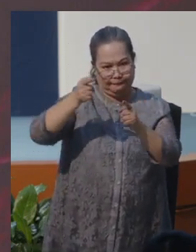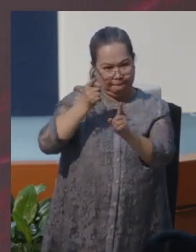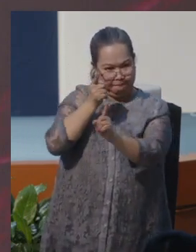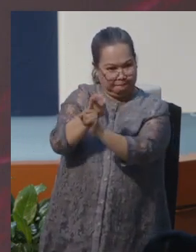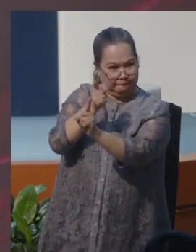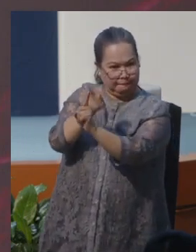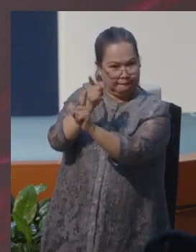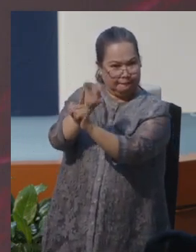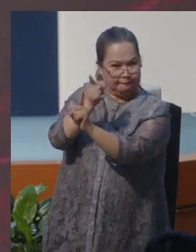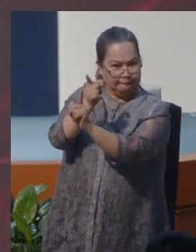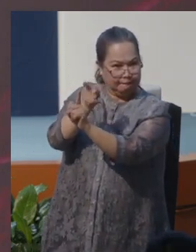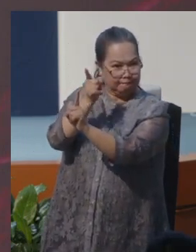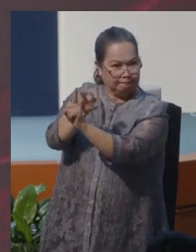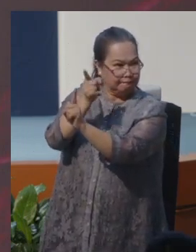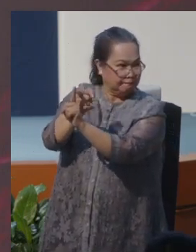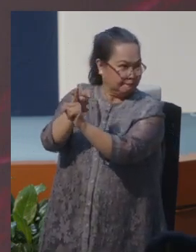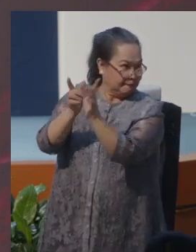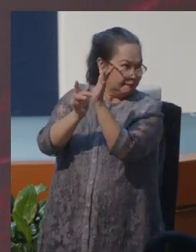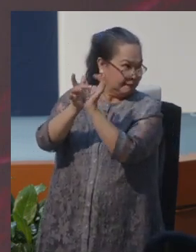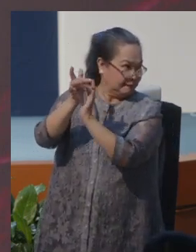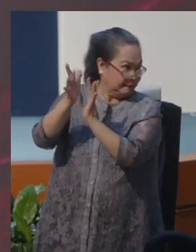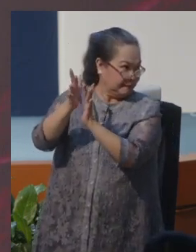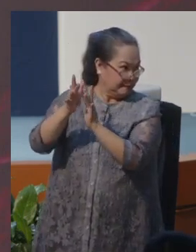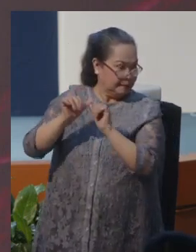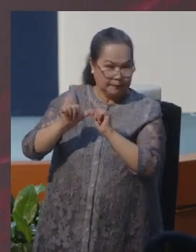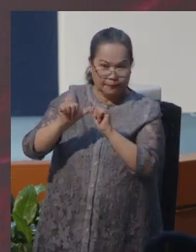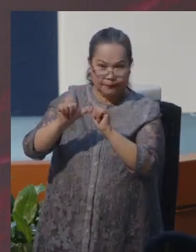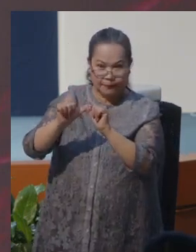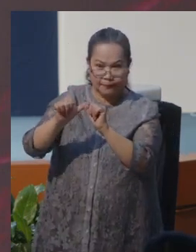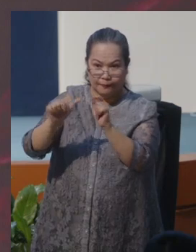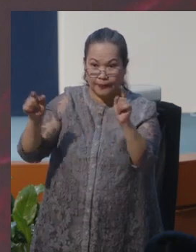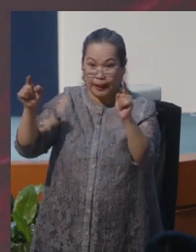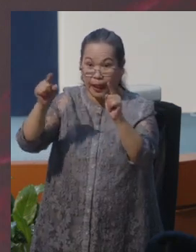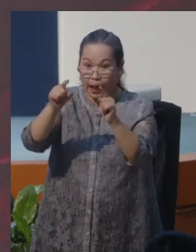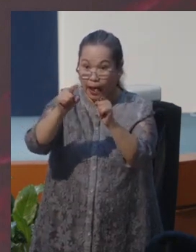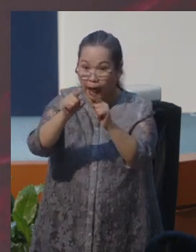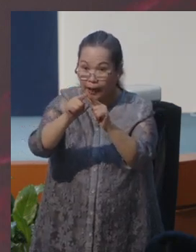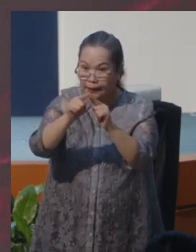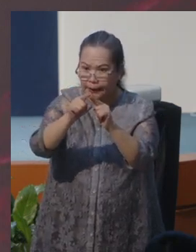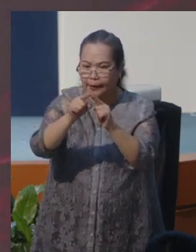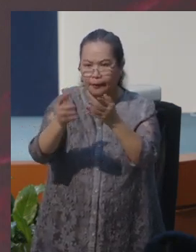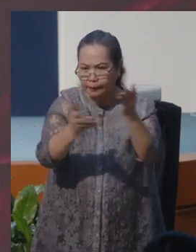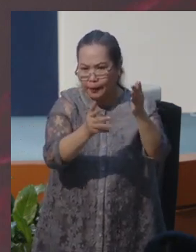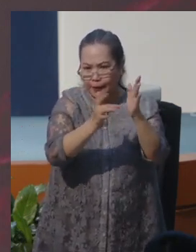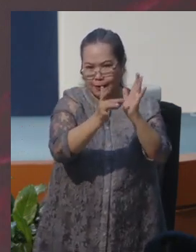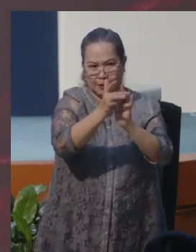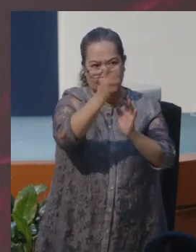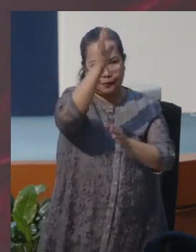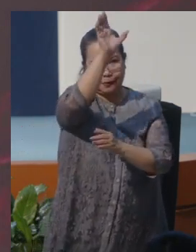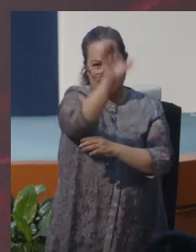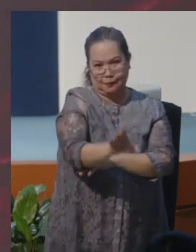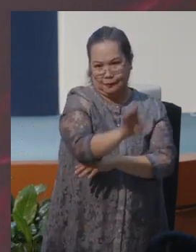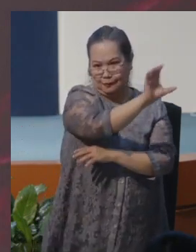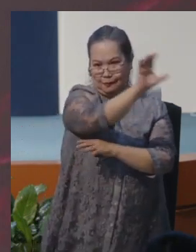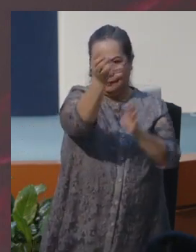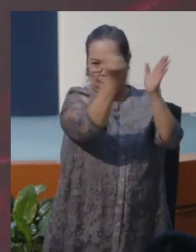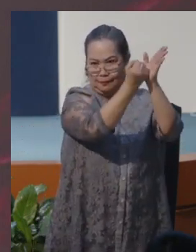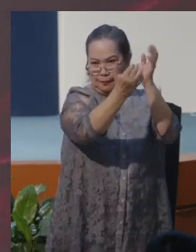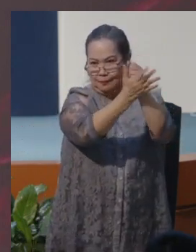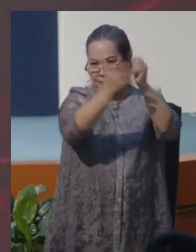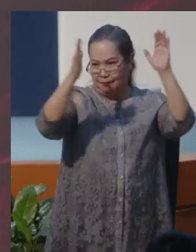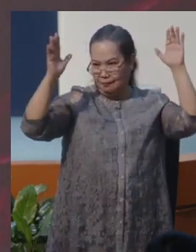kanya. At ito ay magpapatuloy hanggang sila ang magdala sa kanya sa krus. So mga